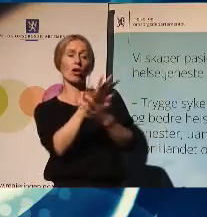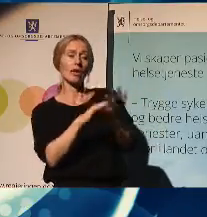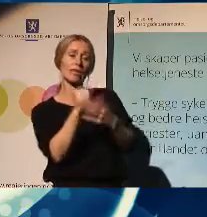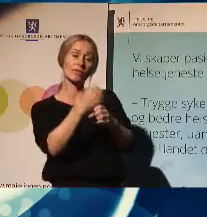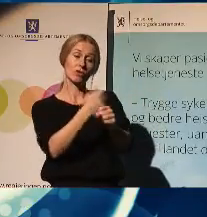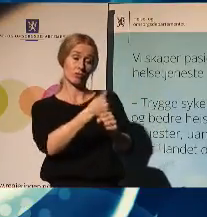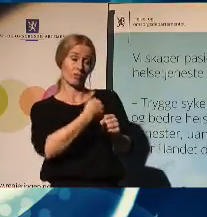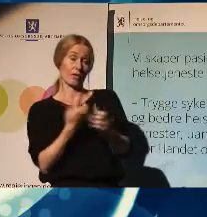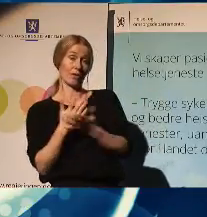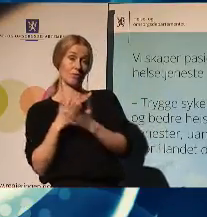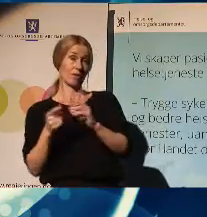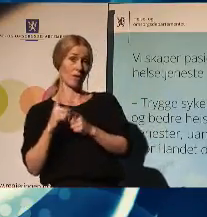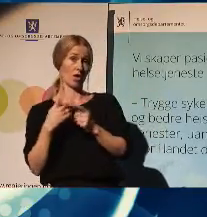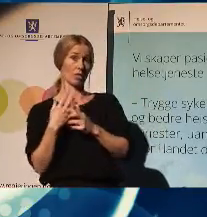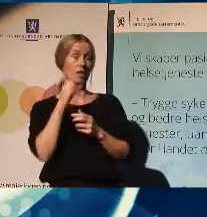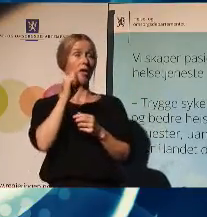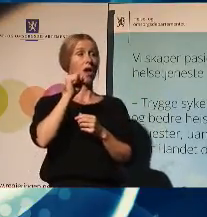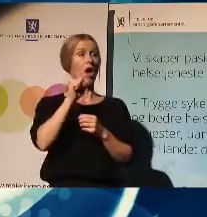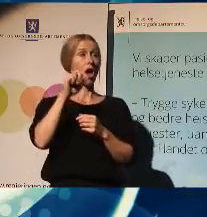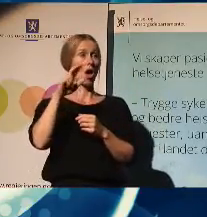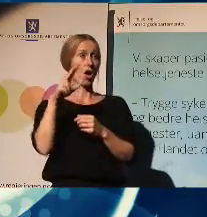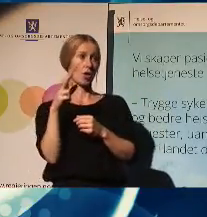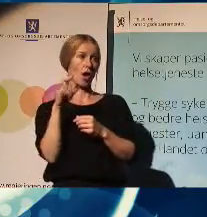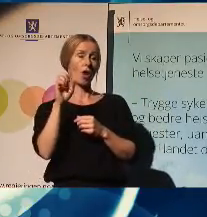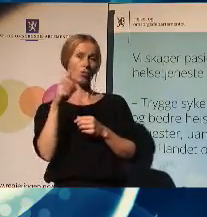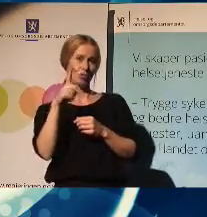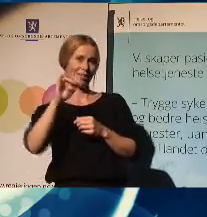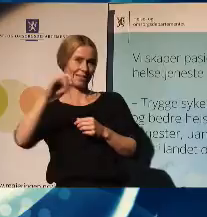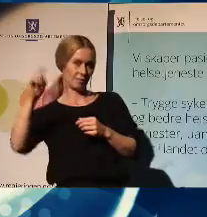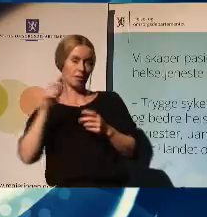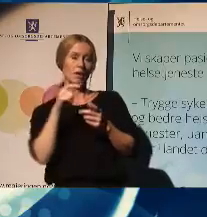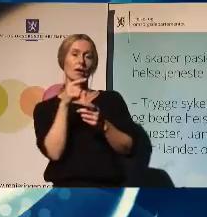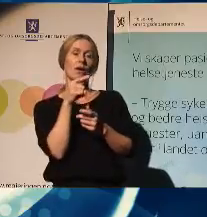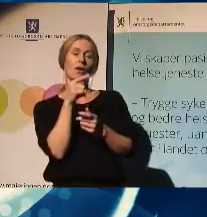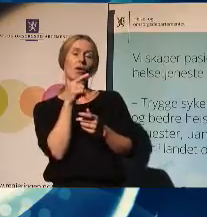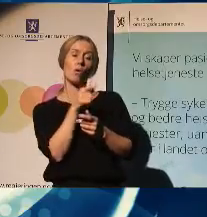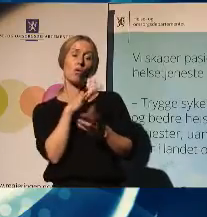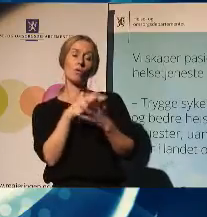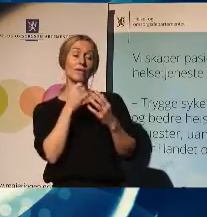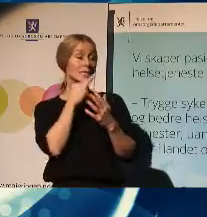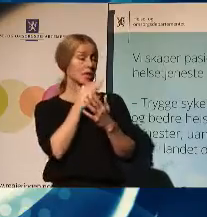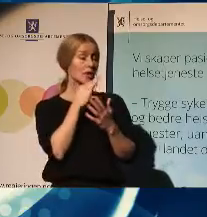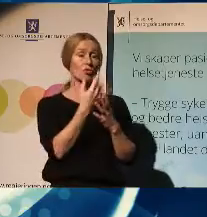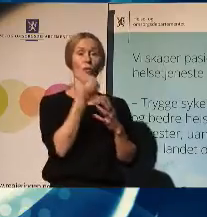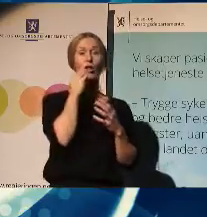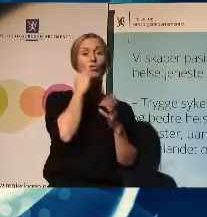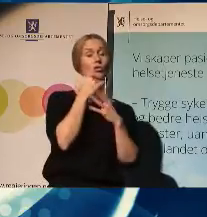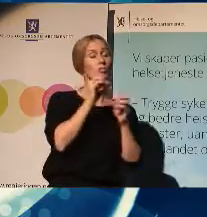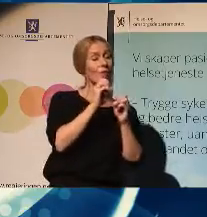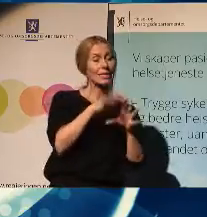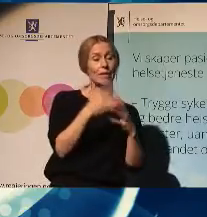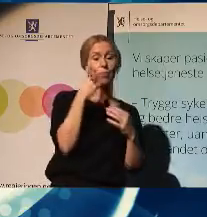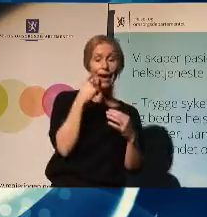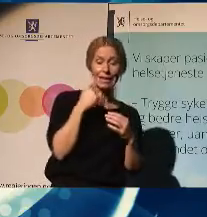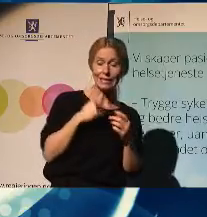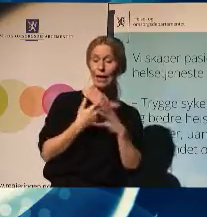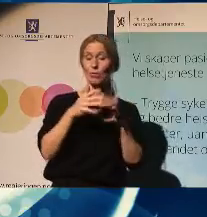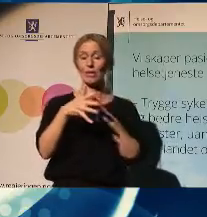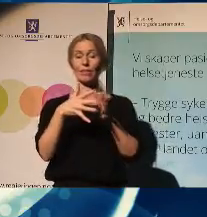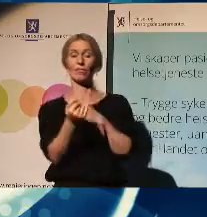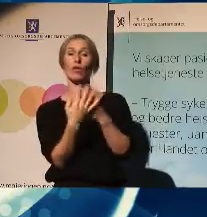valgte å bruke. Vi valgte Audit. Vi snakket om alkoholens virkning på eldre, og snakket om gjennomføring av